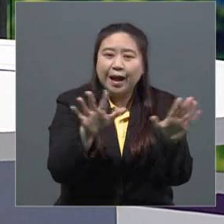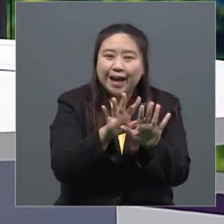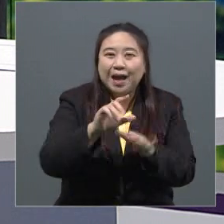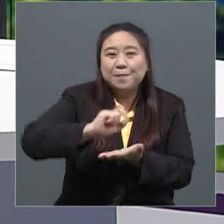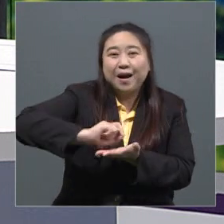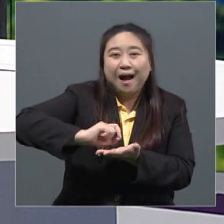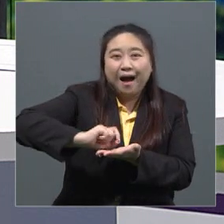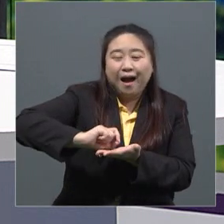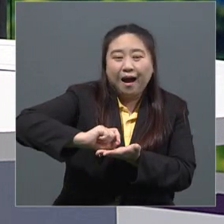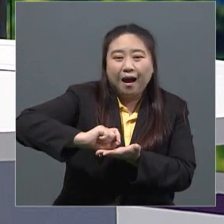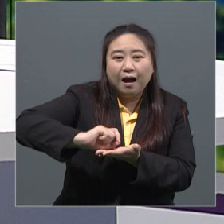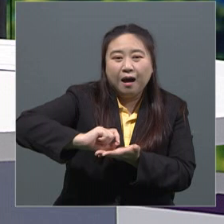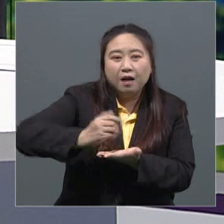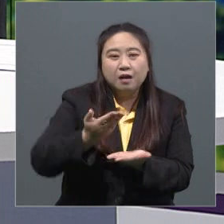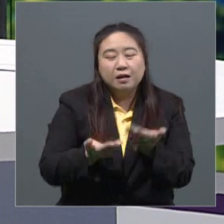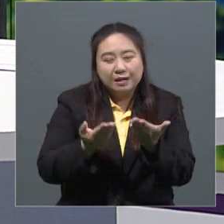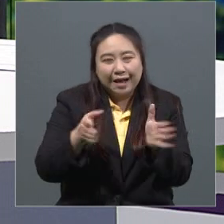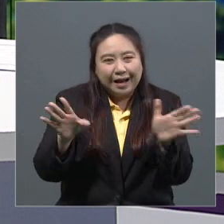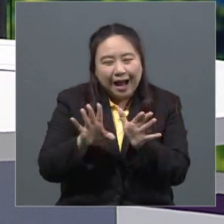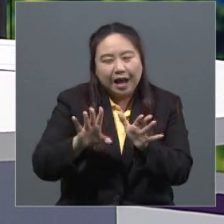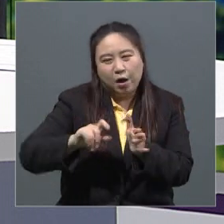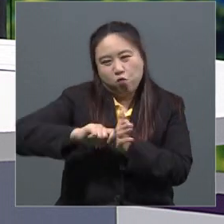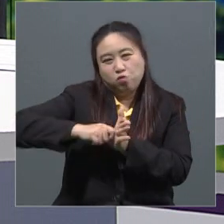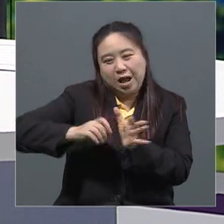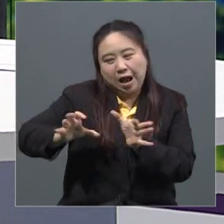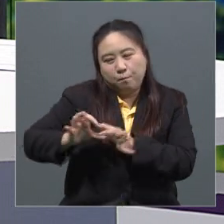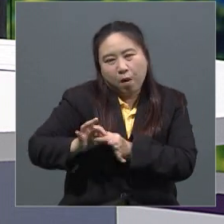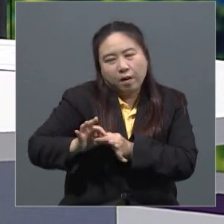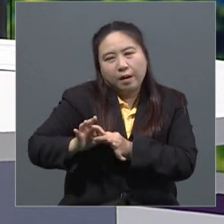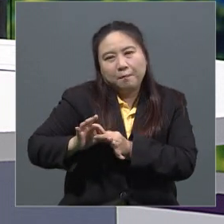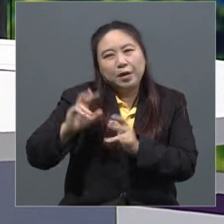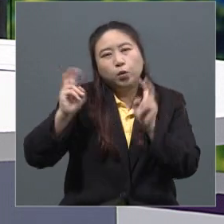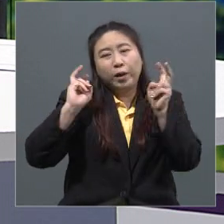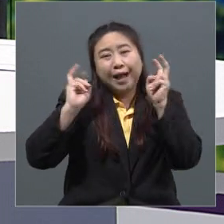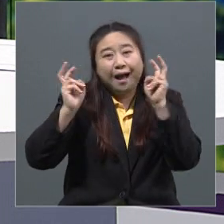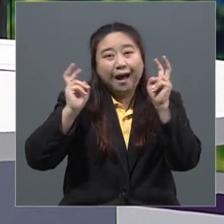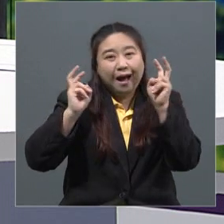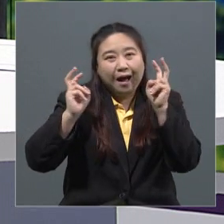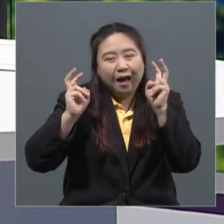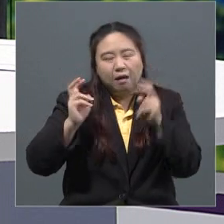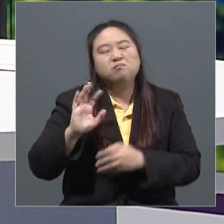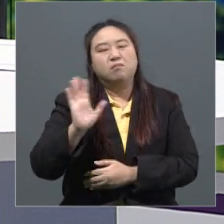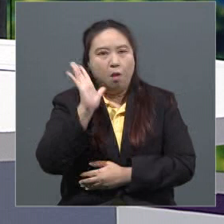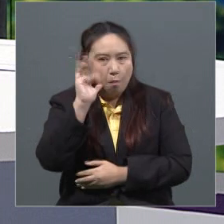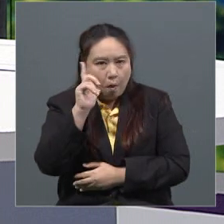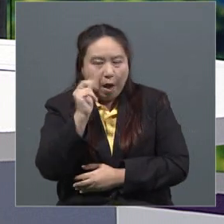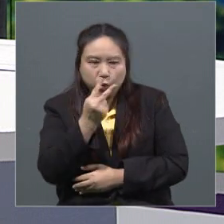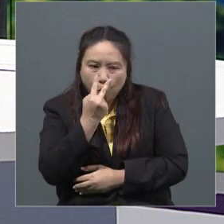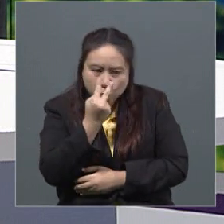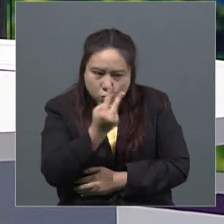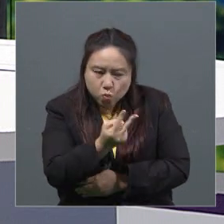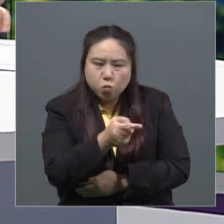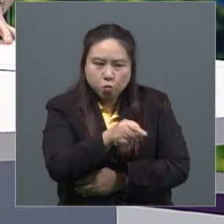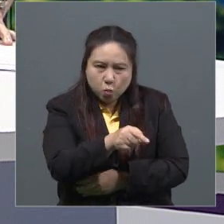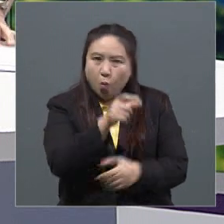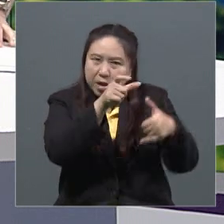าก็มีหรืออาจจะเป็นที่ห้อยกระเป๋าตุ๊กตุนตัวกระตุนอะไรต่างๆอย่าให้คุณพ่อคุณแม่เอาใจใส่แล้วก็ติดตามพฤติกรรมของเด็กๆกันสัก